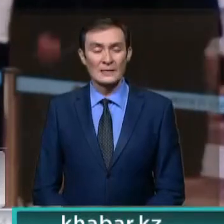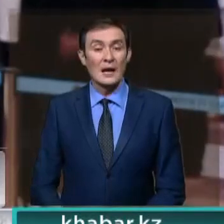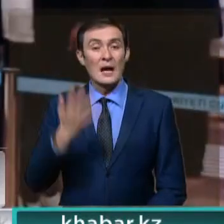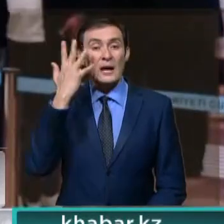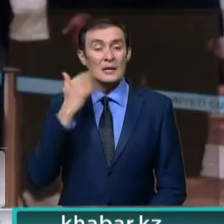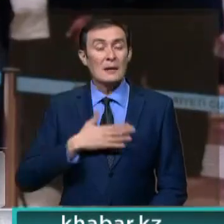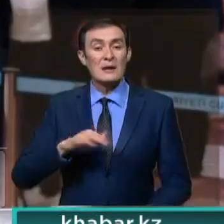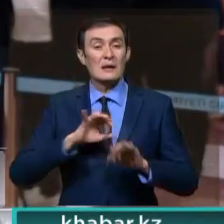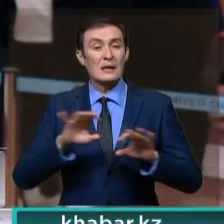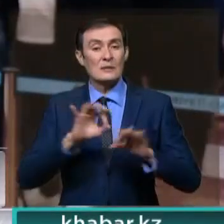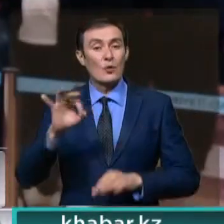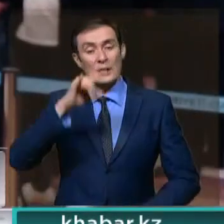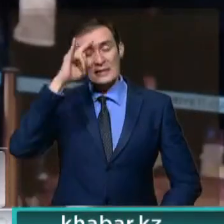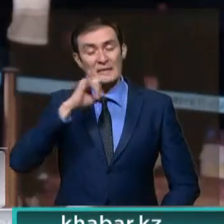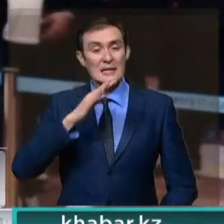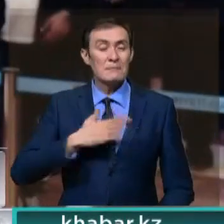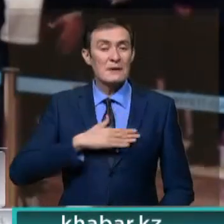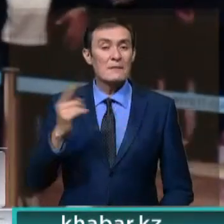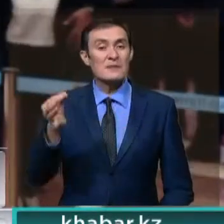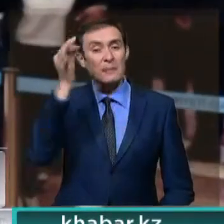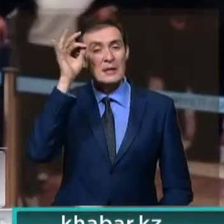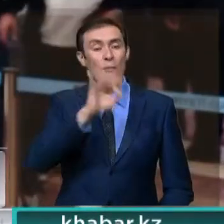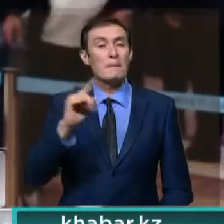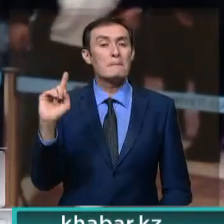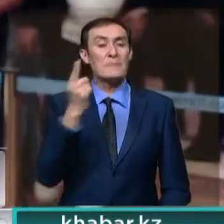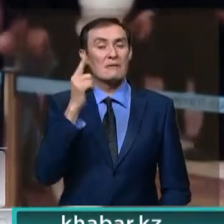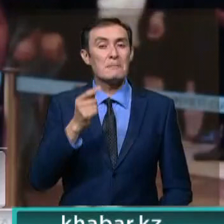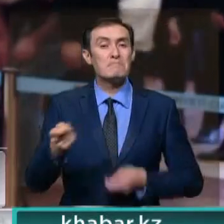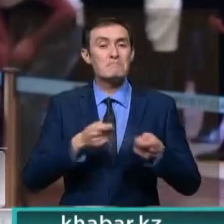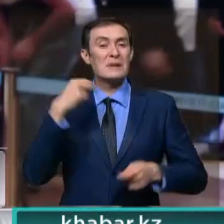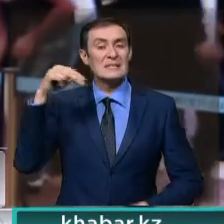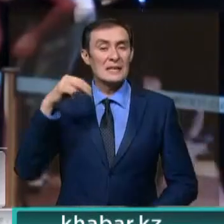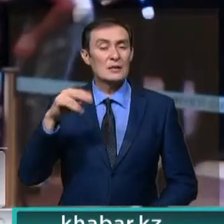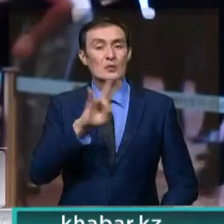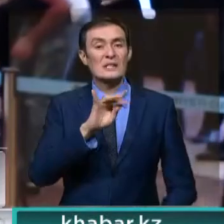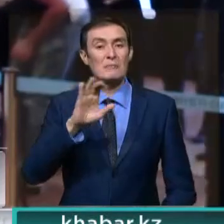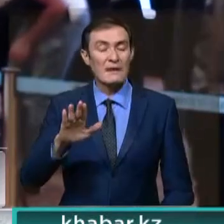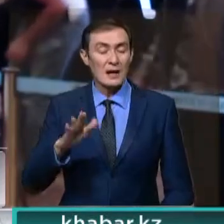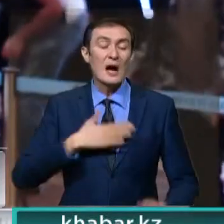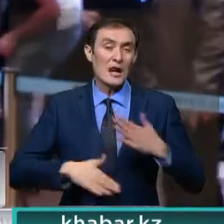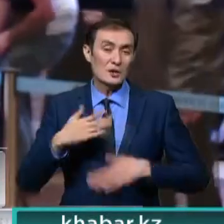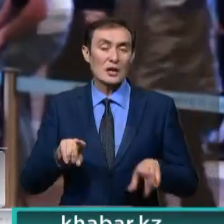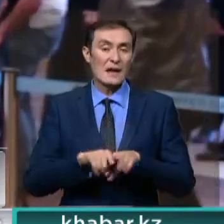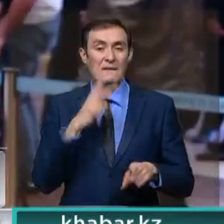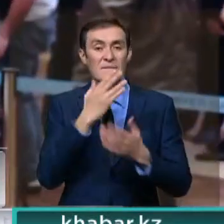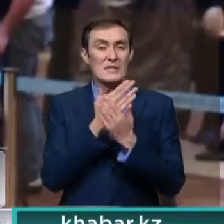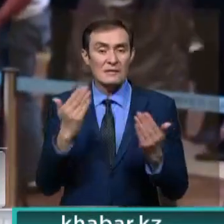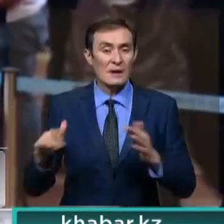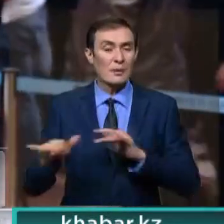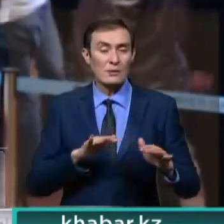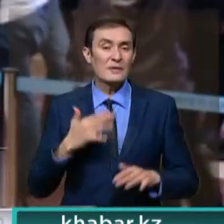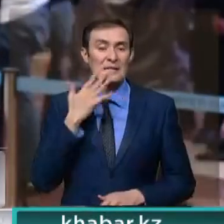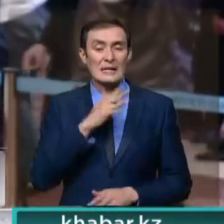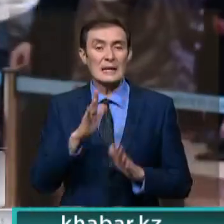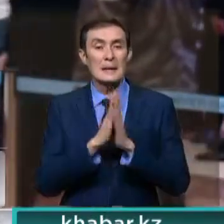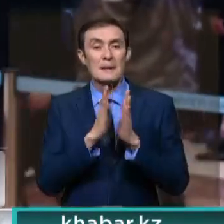Когда мы говорим о Казахстане, мы в первую очередь вспоминаем о первом президенте Нурсултане Назарбаеве. Отрадно, что такая выставка проходит в